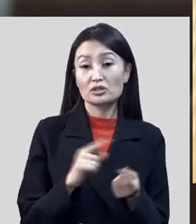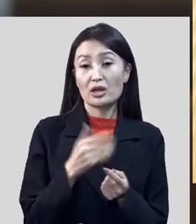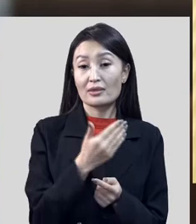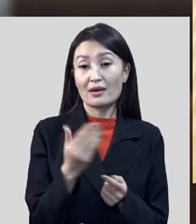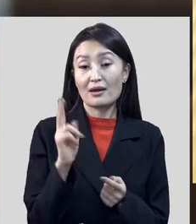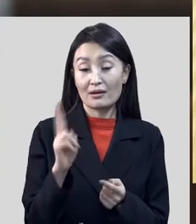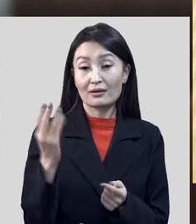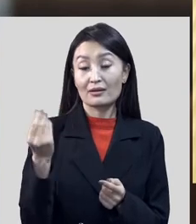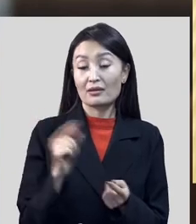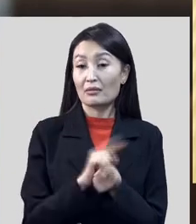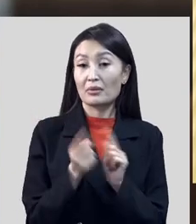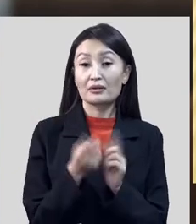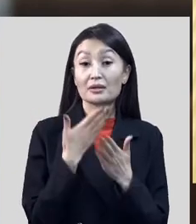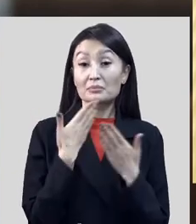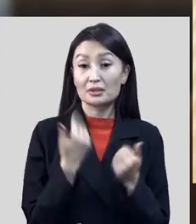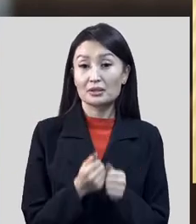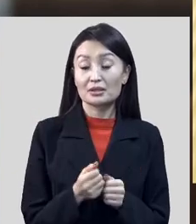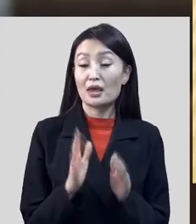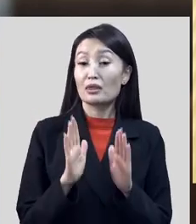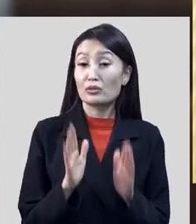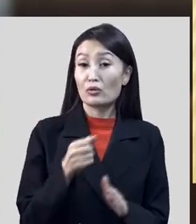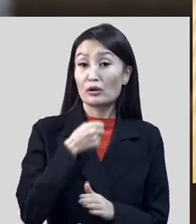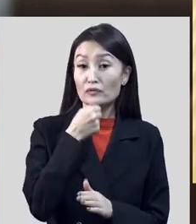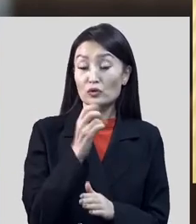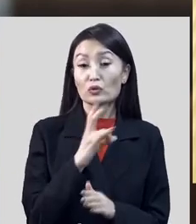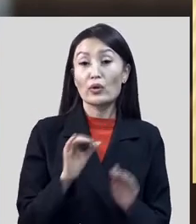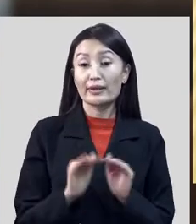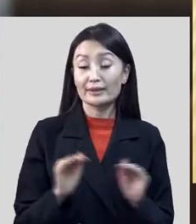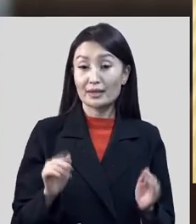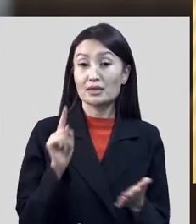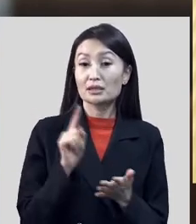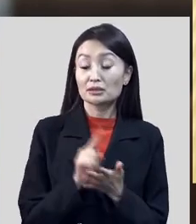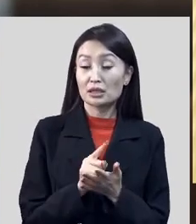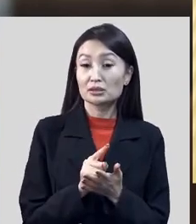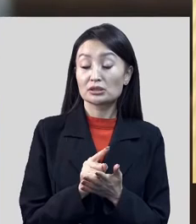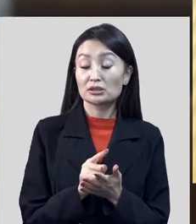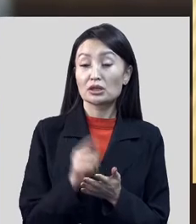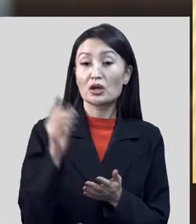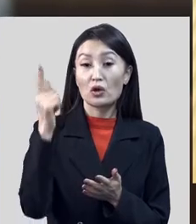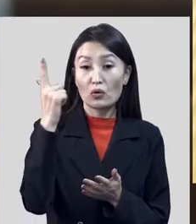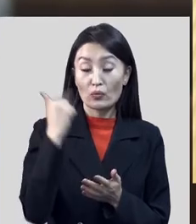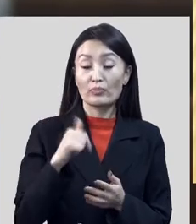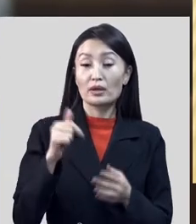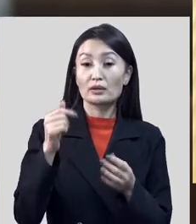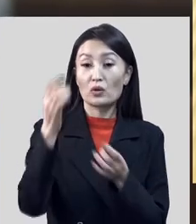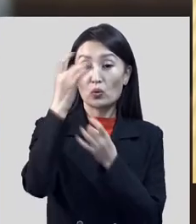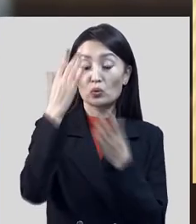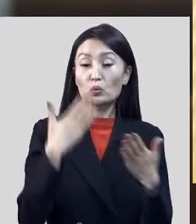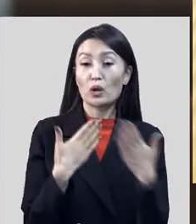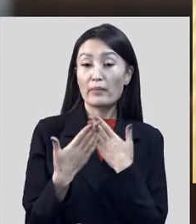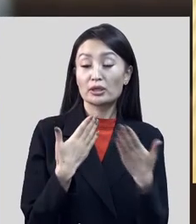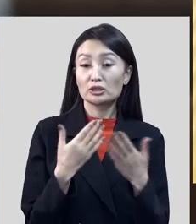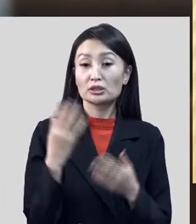изменилась не только взрослые но и дети должны владеть культура и обращении с деньгами